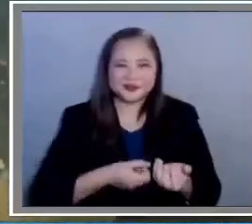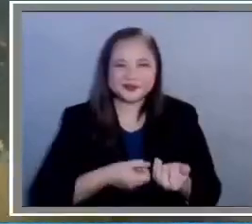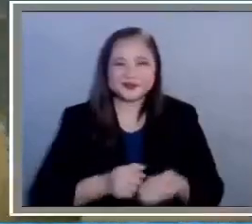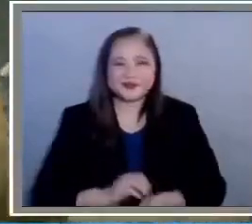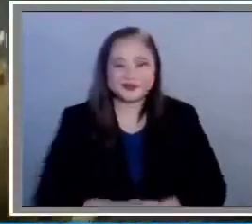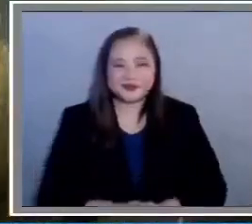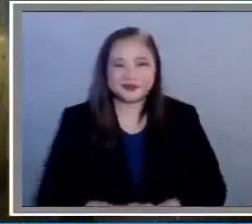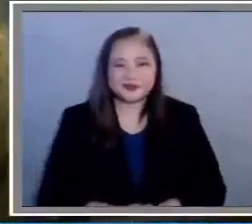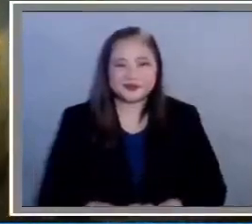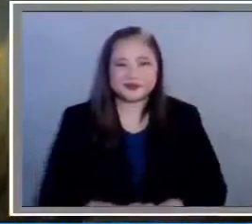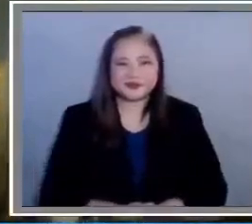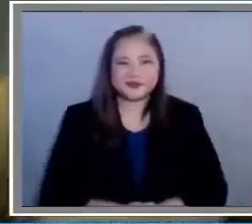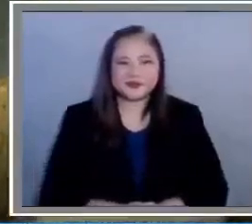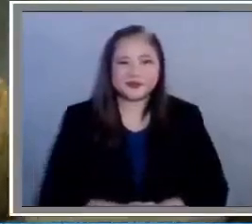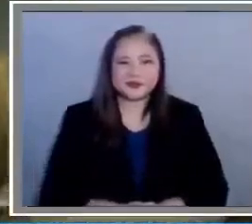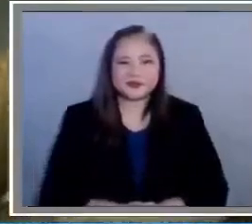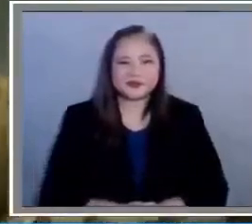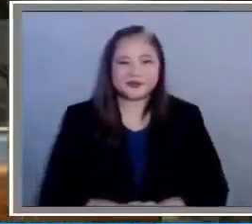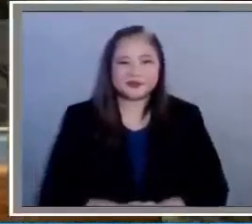Diba?